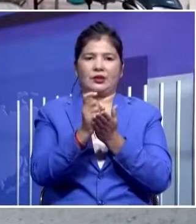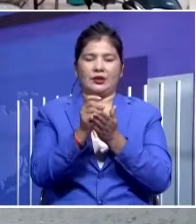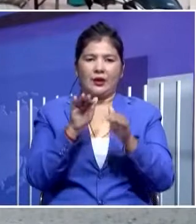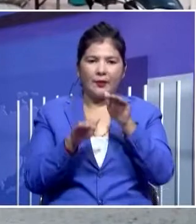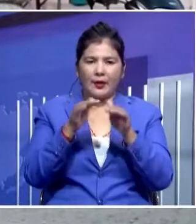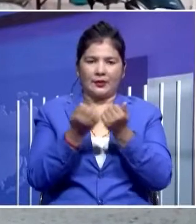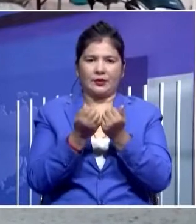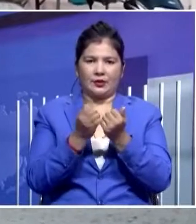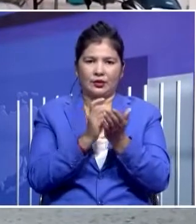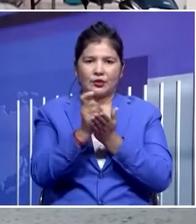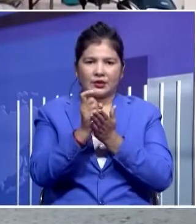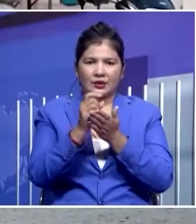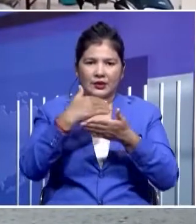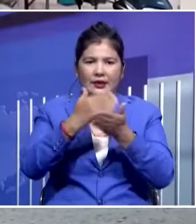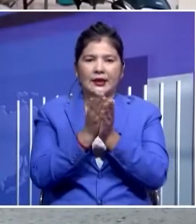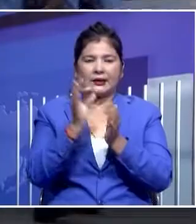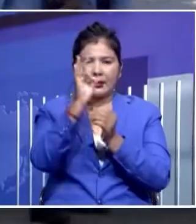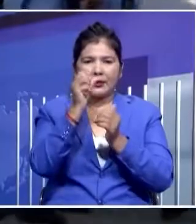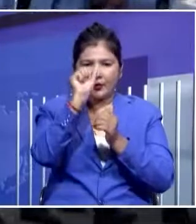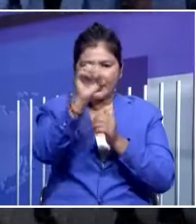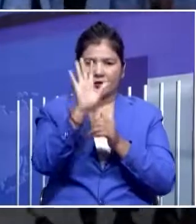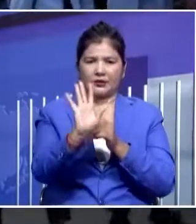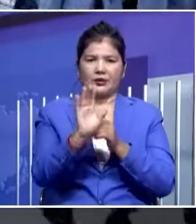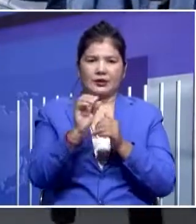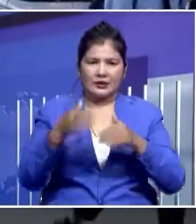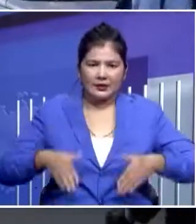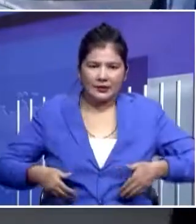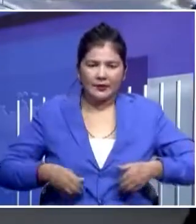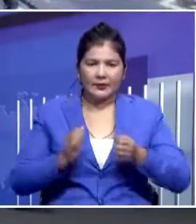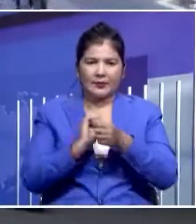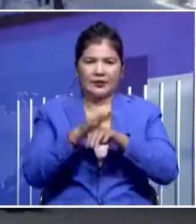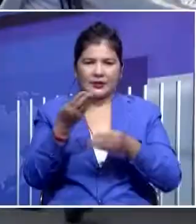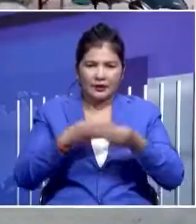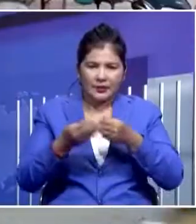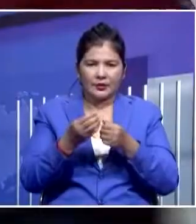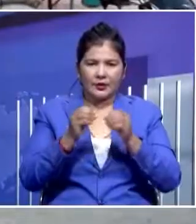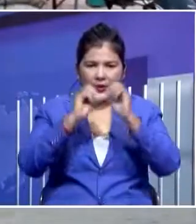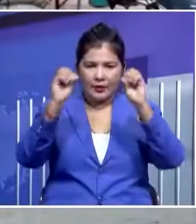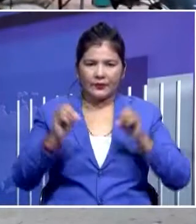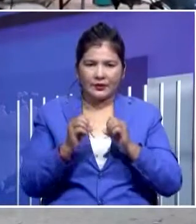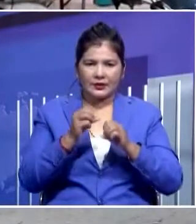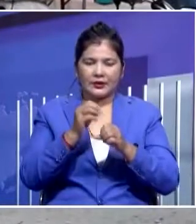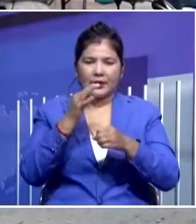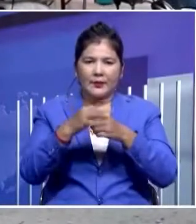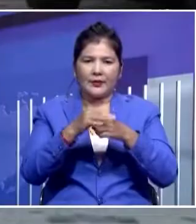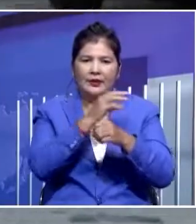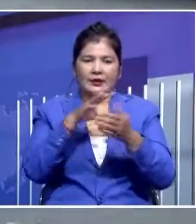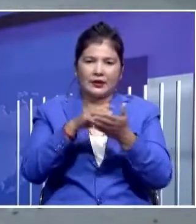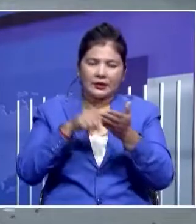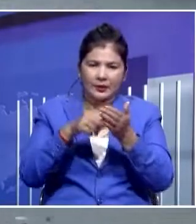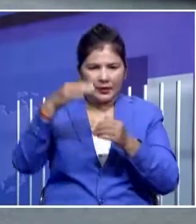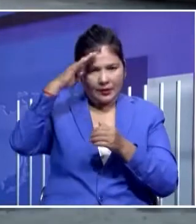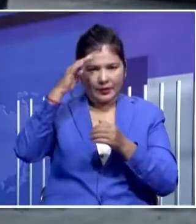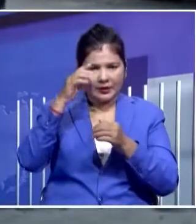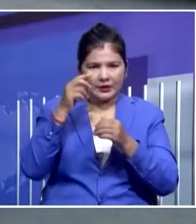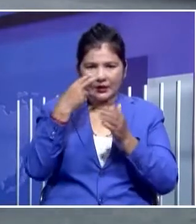गर्न गुणस्तर विभागमा पठाइएको छ चाडपर्वमा बढी किनमेल हुने पसल तथा व्यापारी केन्द्रमा प्रहरीले निगरानी